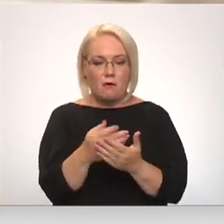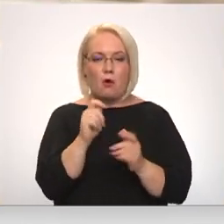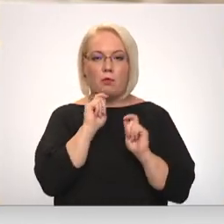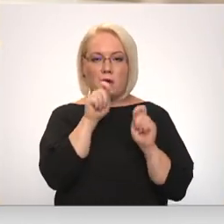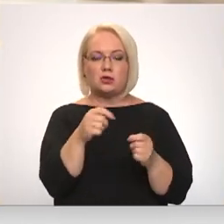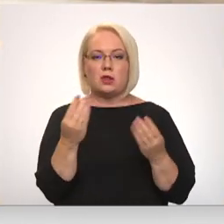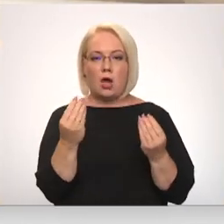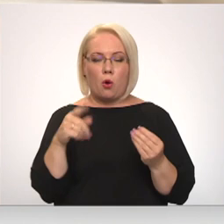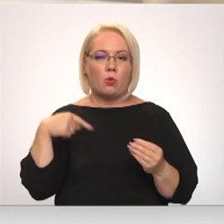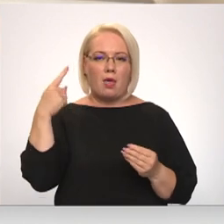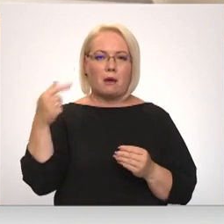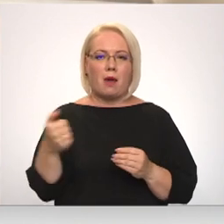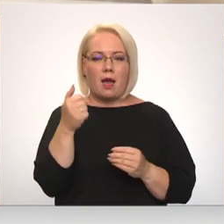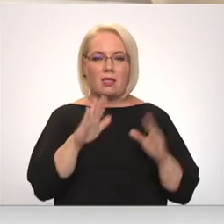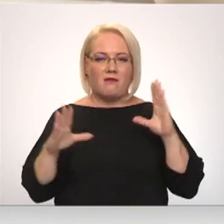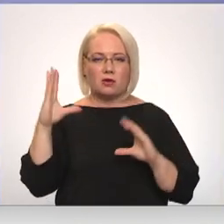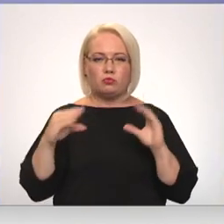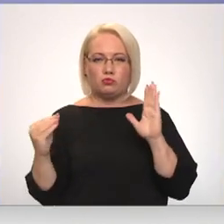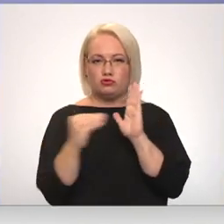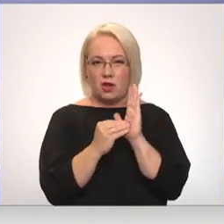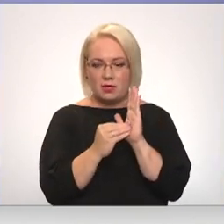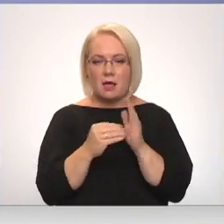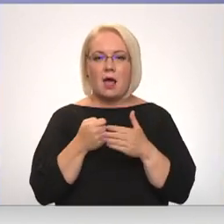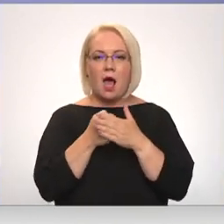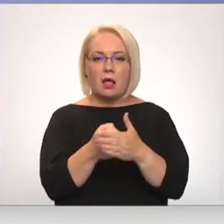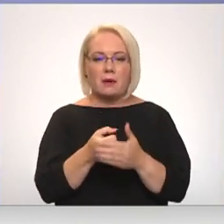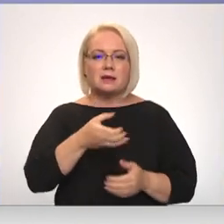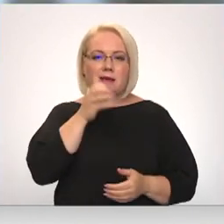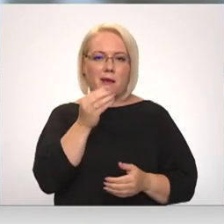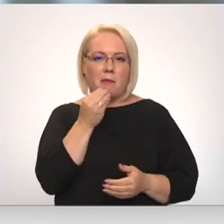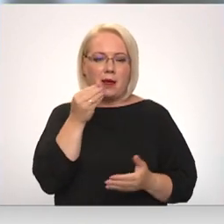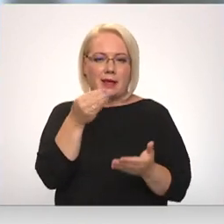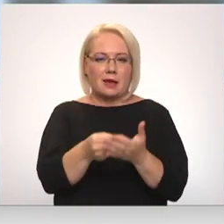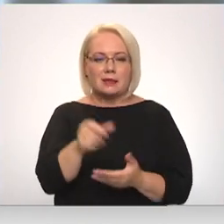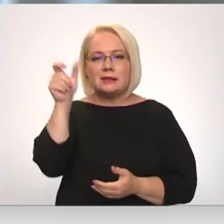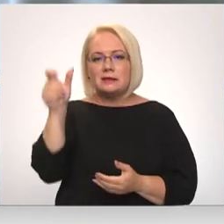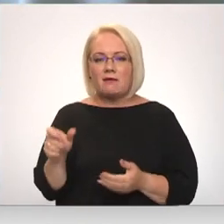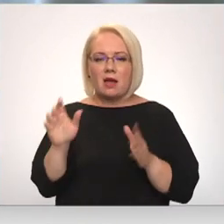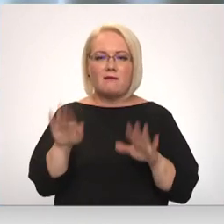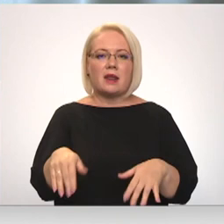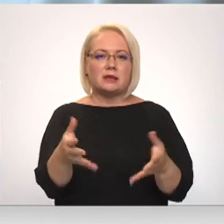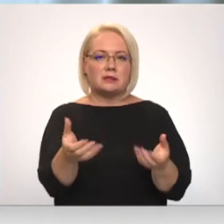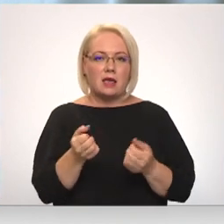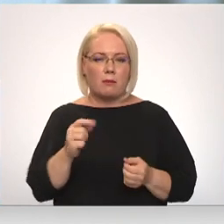gada valsts budžetā, atbalstu dzeramās speciālās pārtikas iegādē cilvēki varēs saņemt jau no nākamā